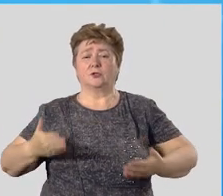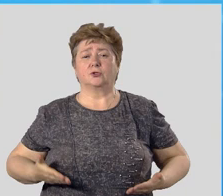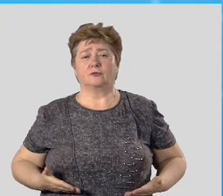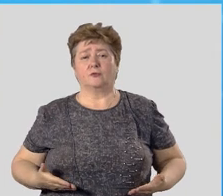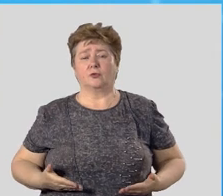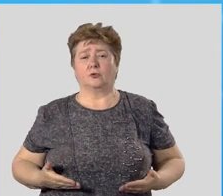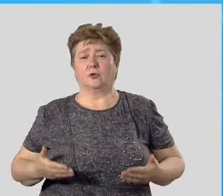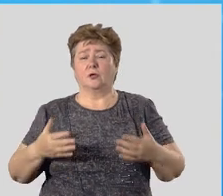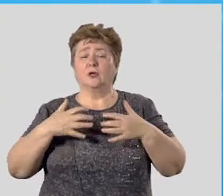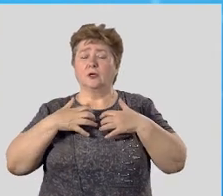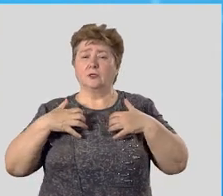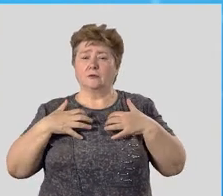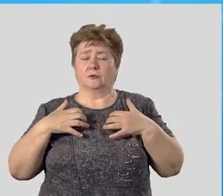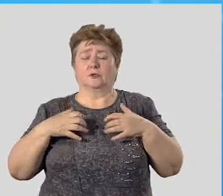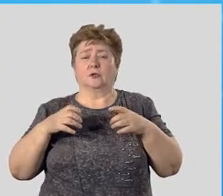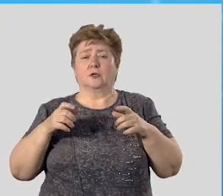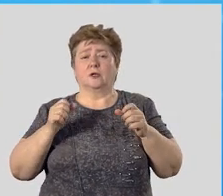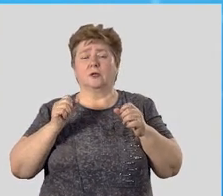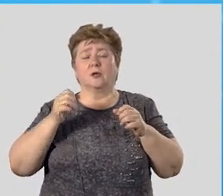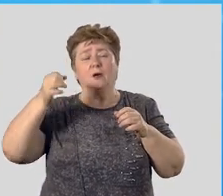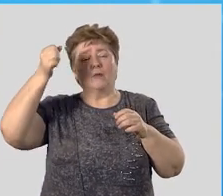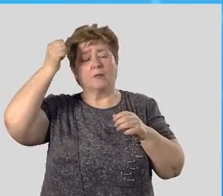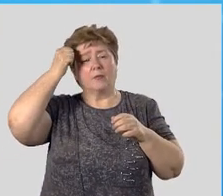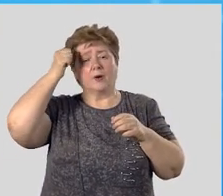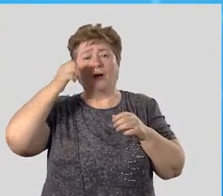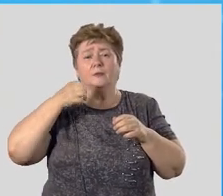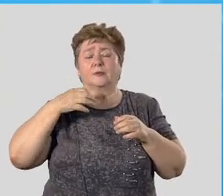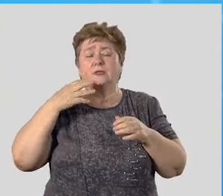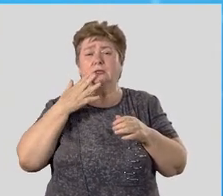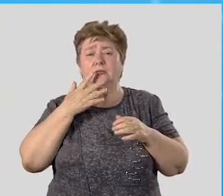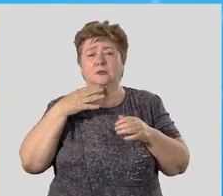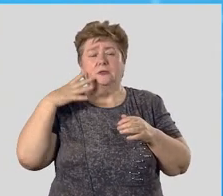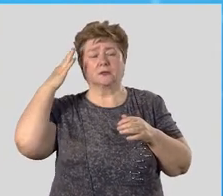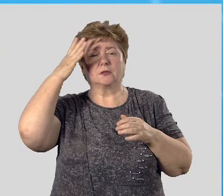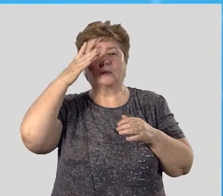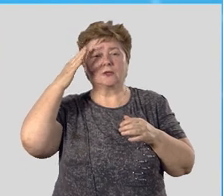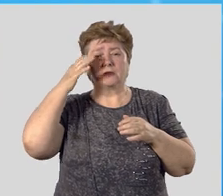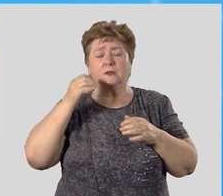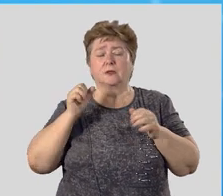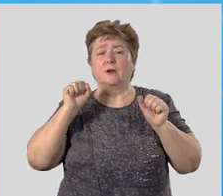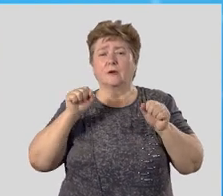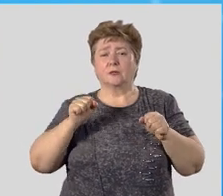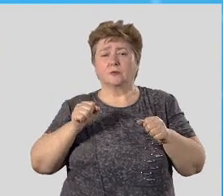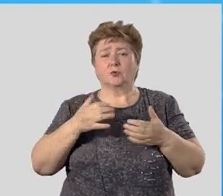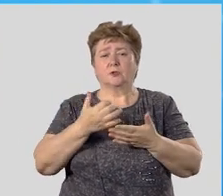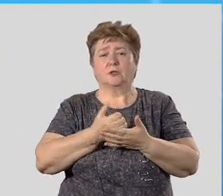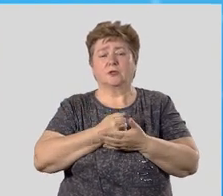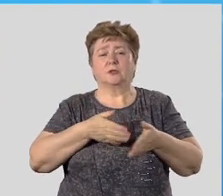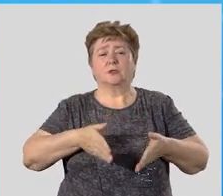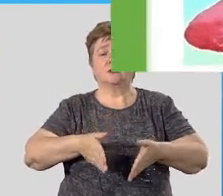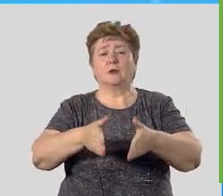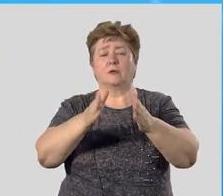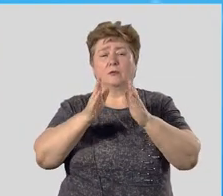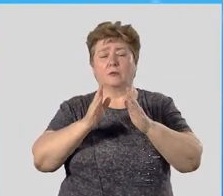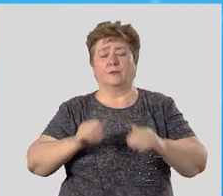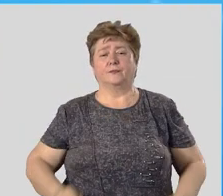животных, их язык, память, сообразительность, способность находить дорогу.